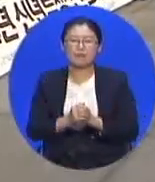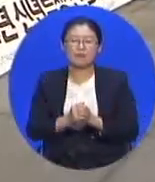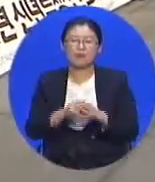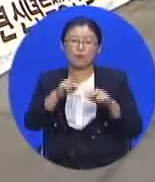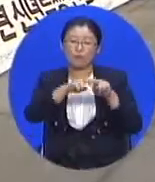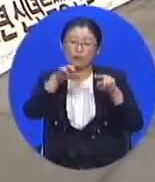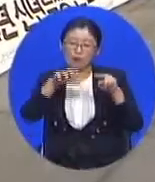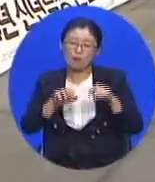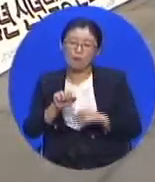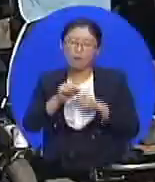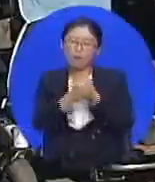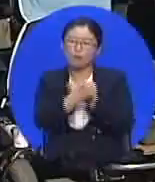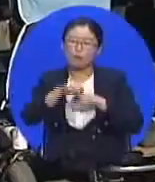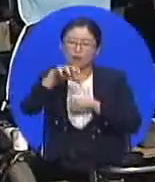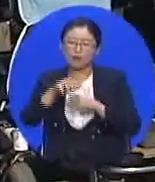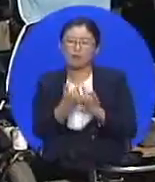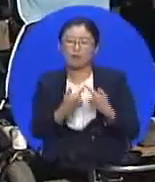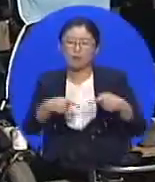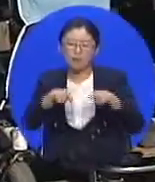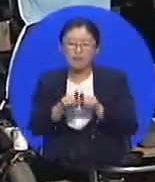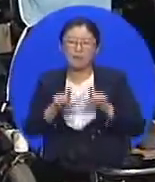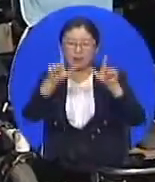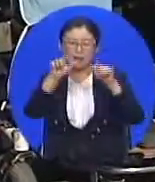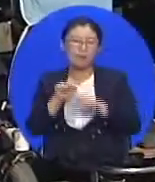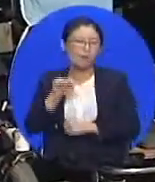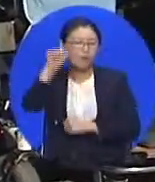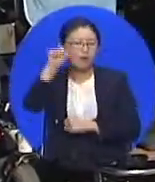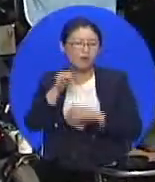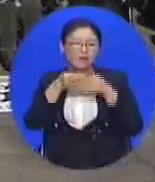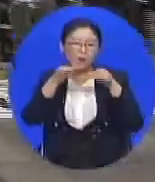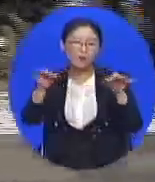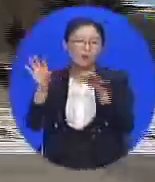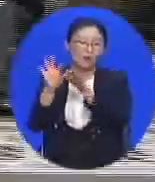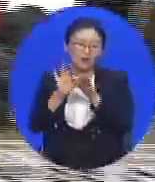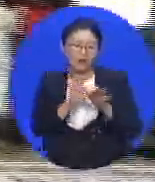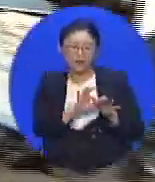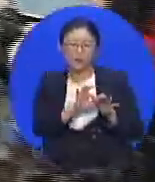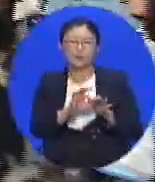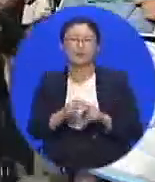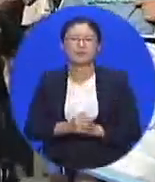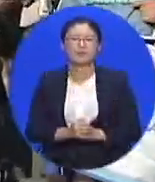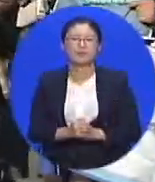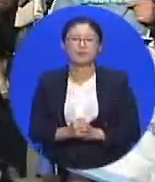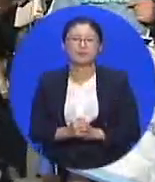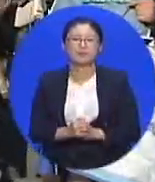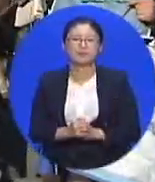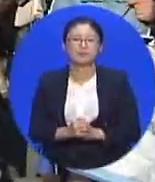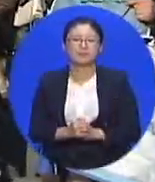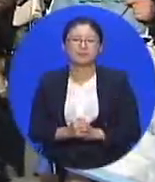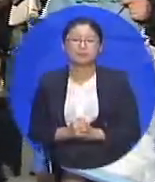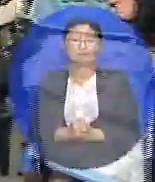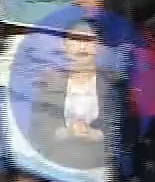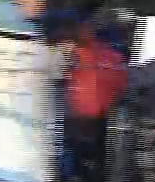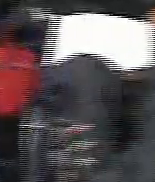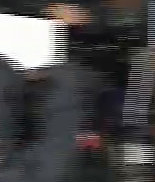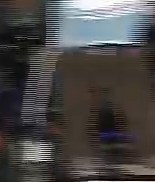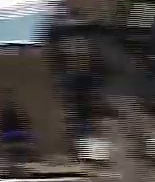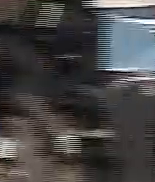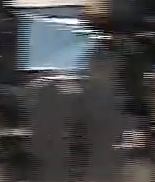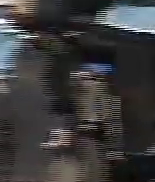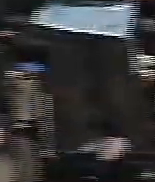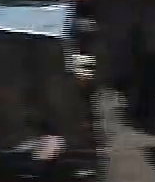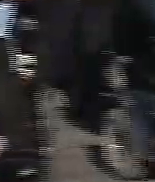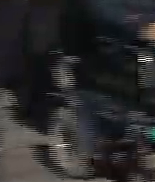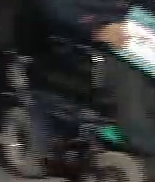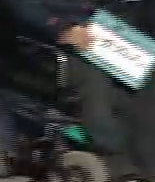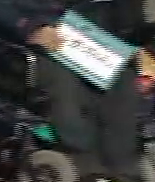광화문 광장에서는 같이 살자고 외치는 그들의 목소리가 어김없이 울려 퍼질 것으로 보입니다. 복지TV 뉴스 김지환입니다.